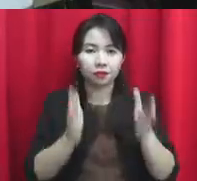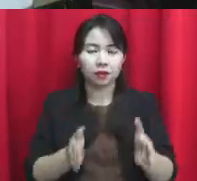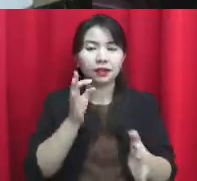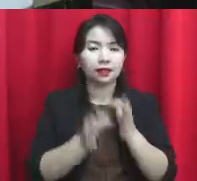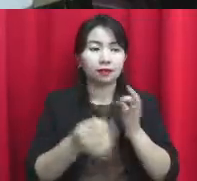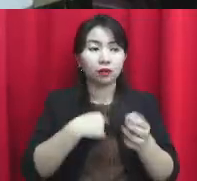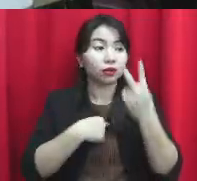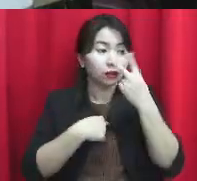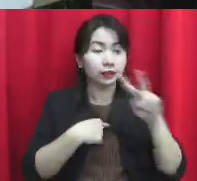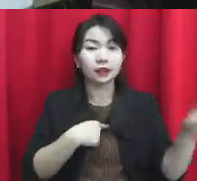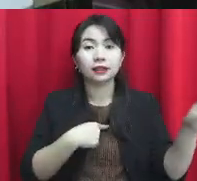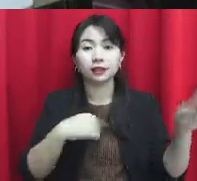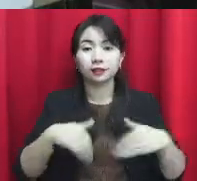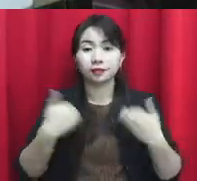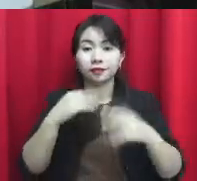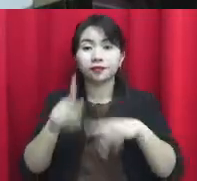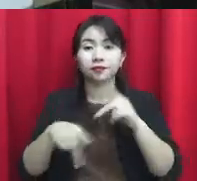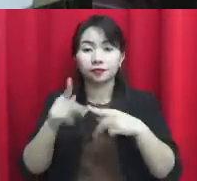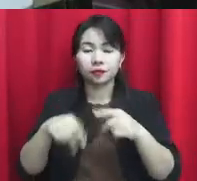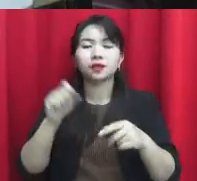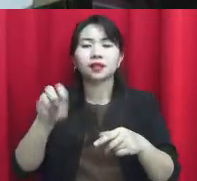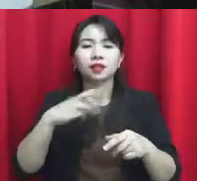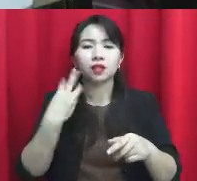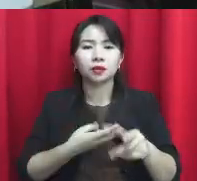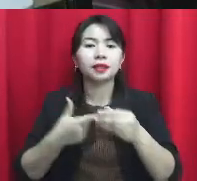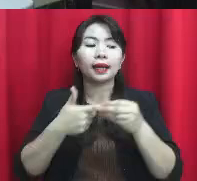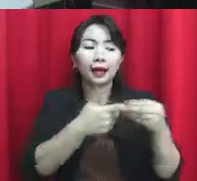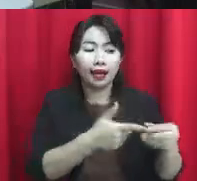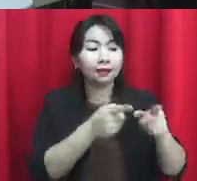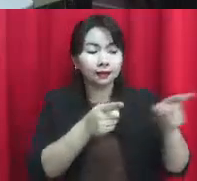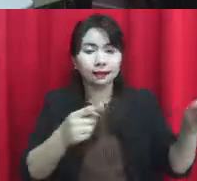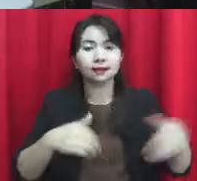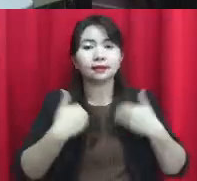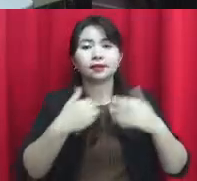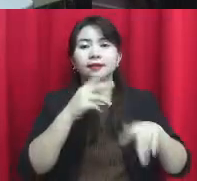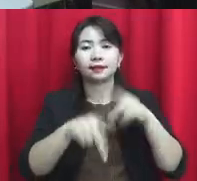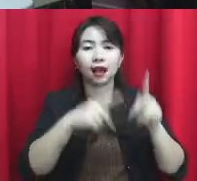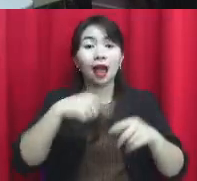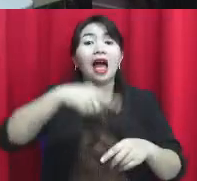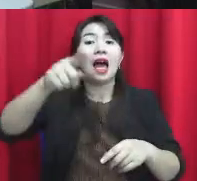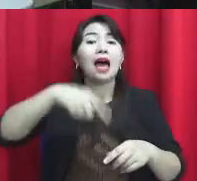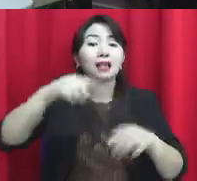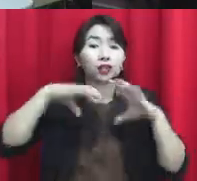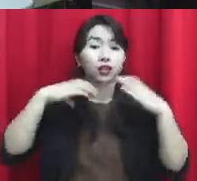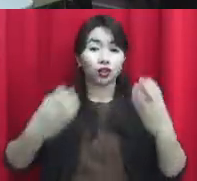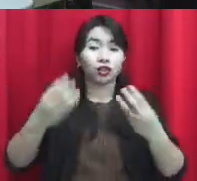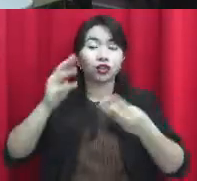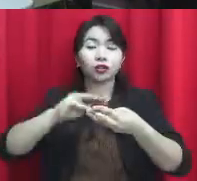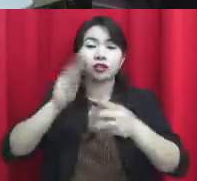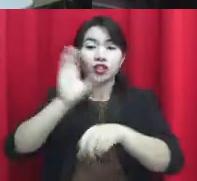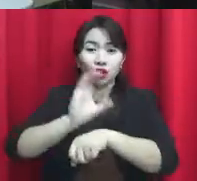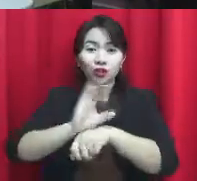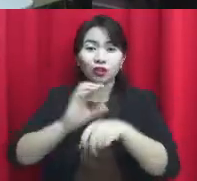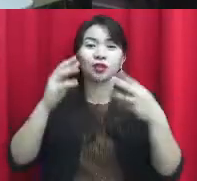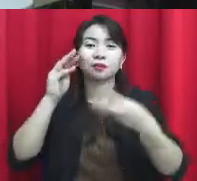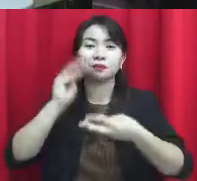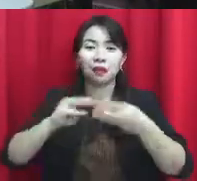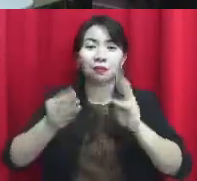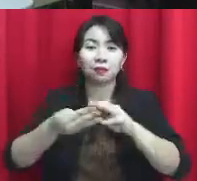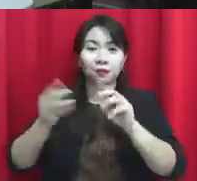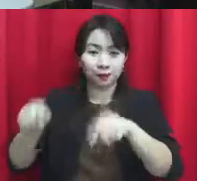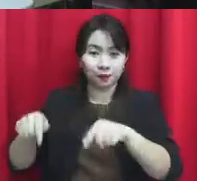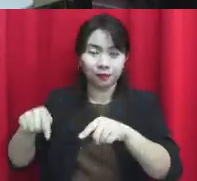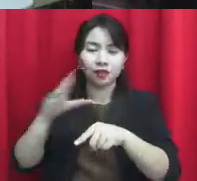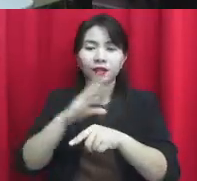po namin sila We will be there for them eh pag Nat magkakapatid job now Kaya nga sabi ko sa inyo